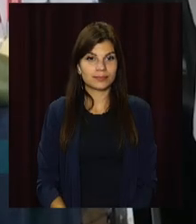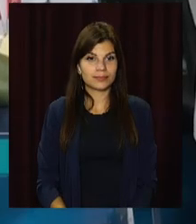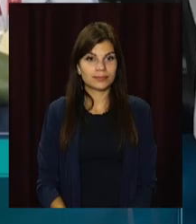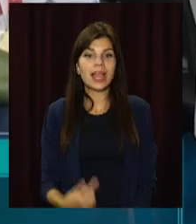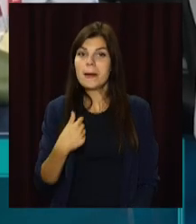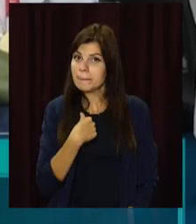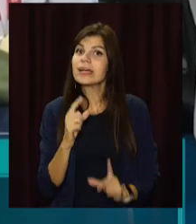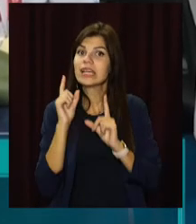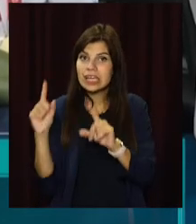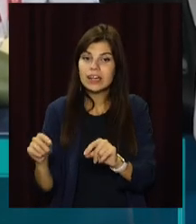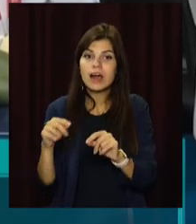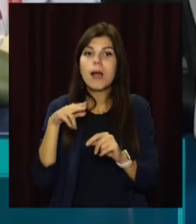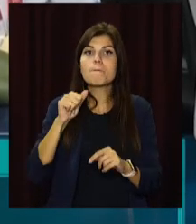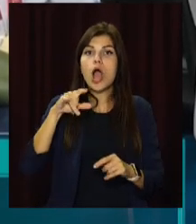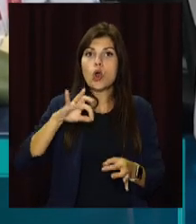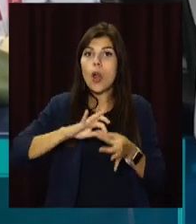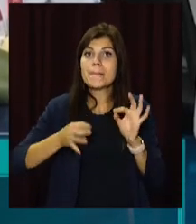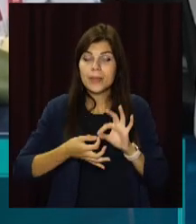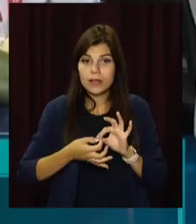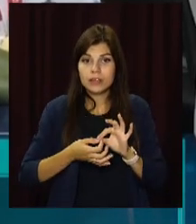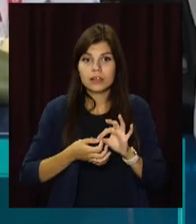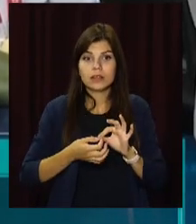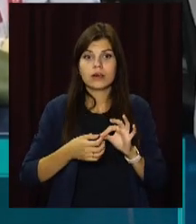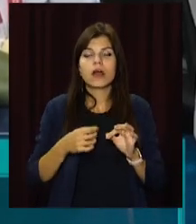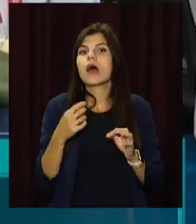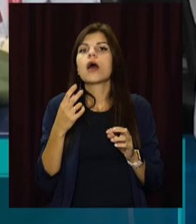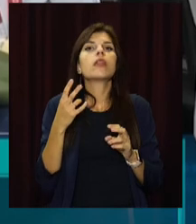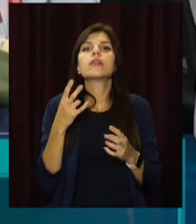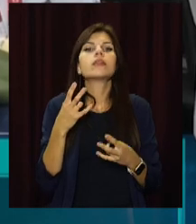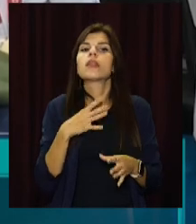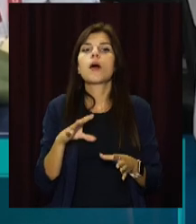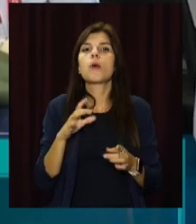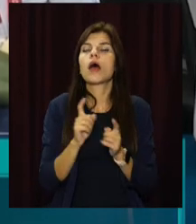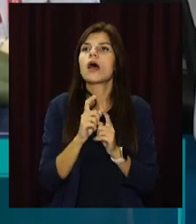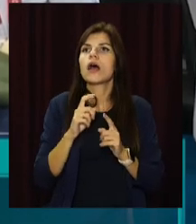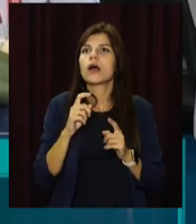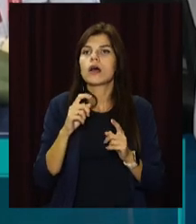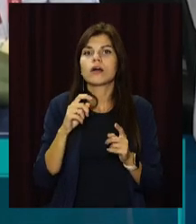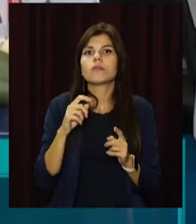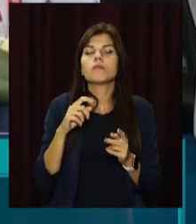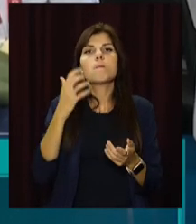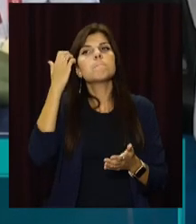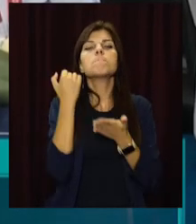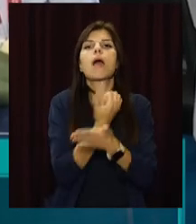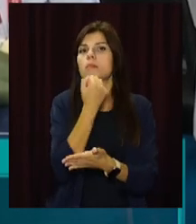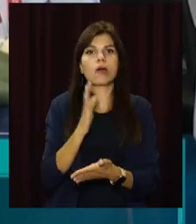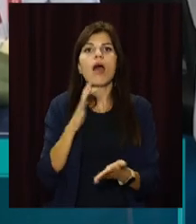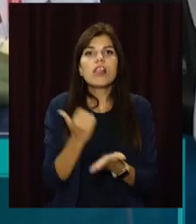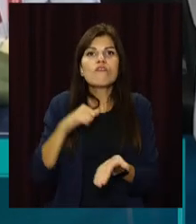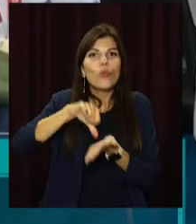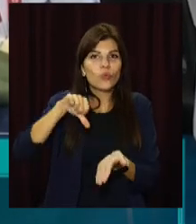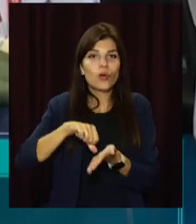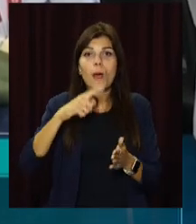Ми їхали на паралімпіаду не по принципу «головне участь, а не перемога».